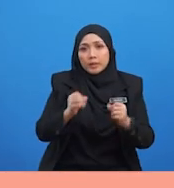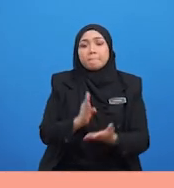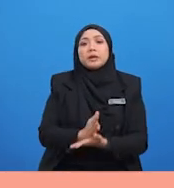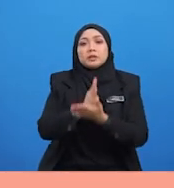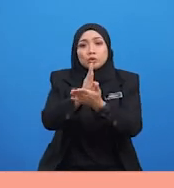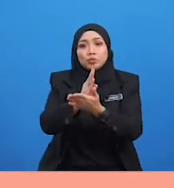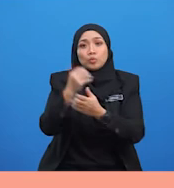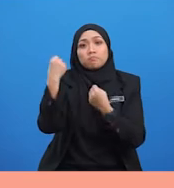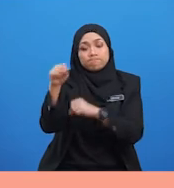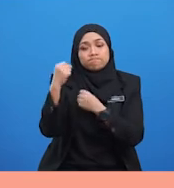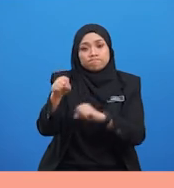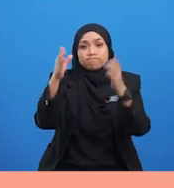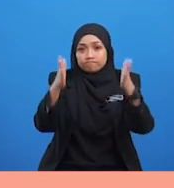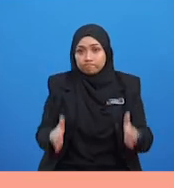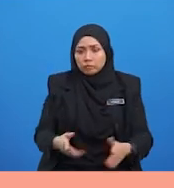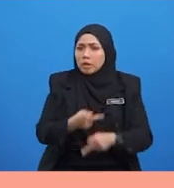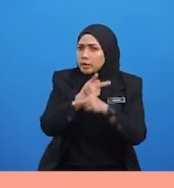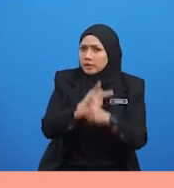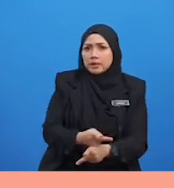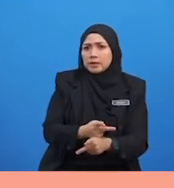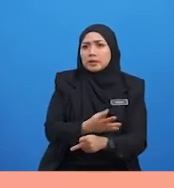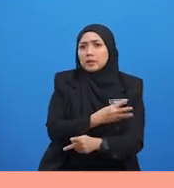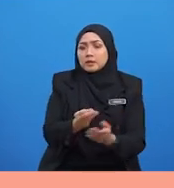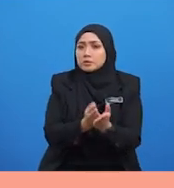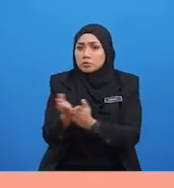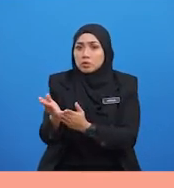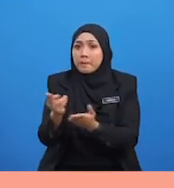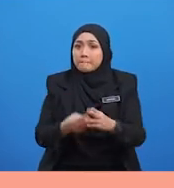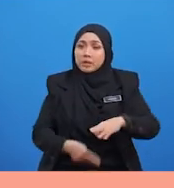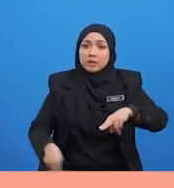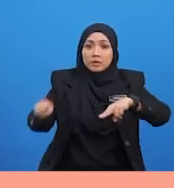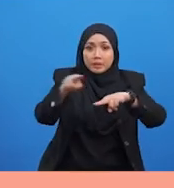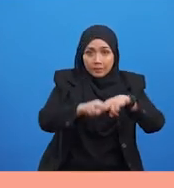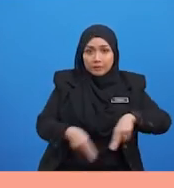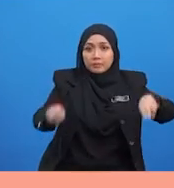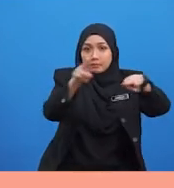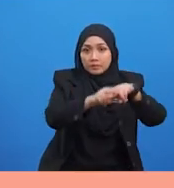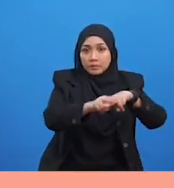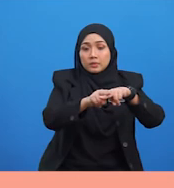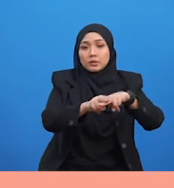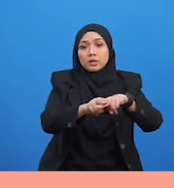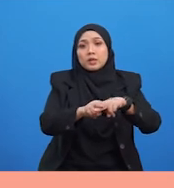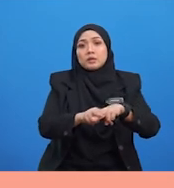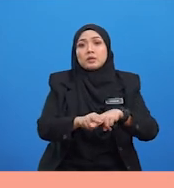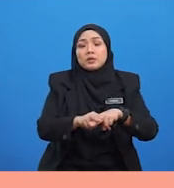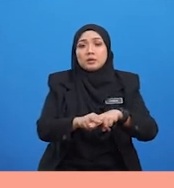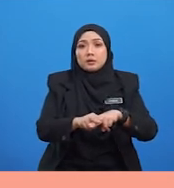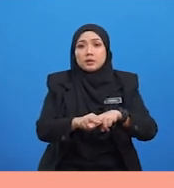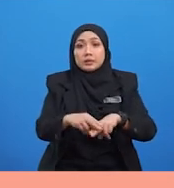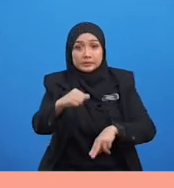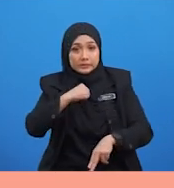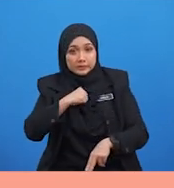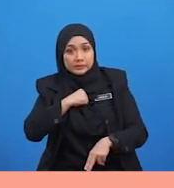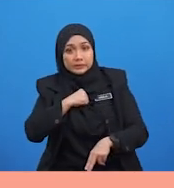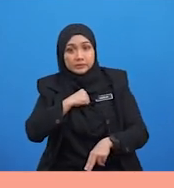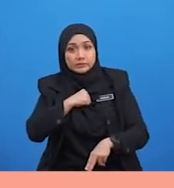Ianya dapat membantu atlet tersebut mengekalkan seterusnya, meningkatkan